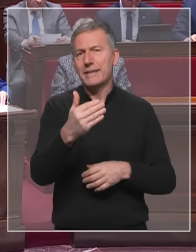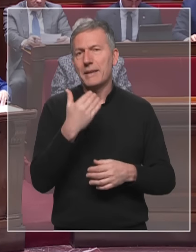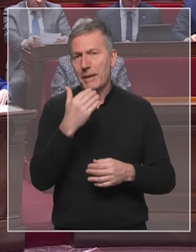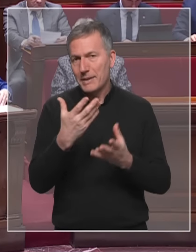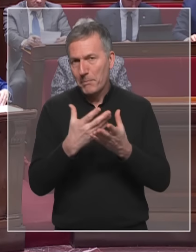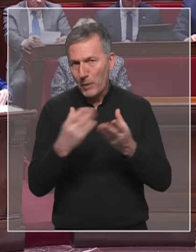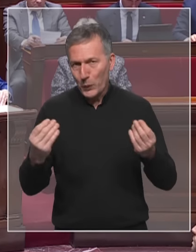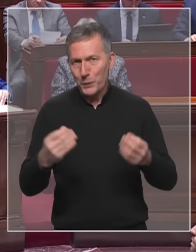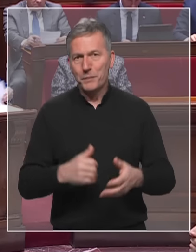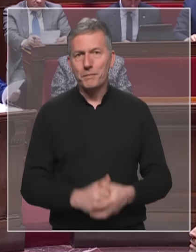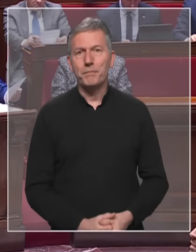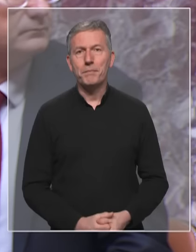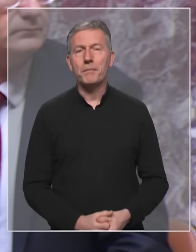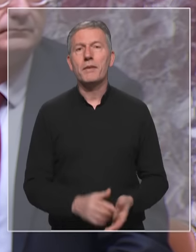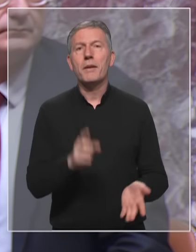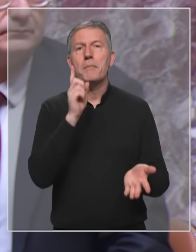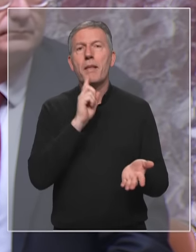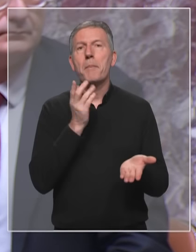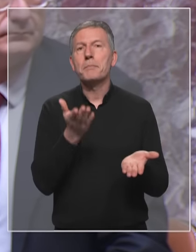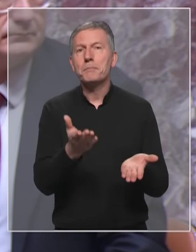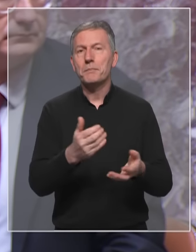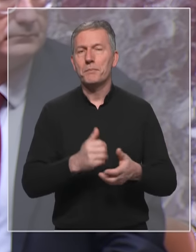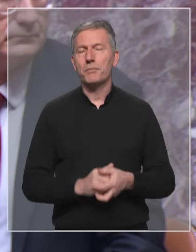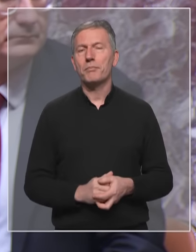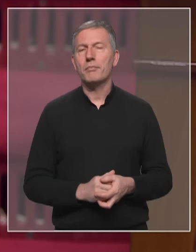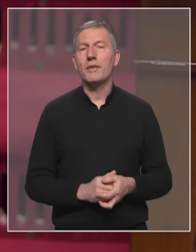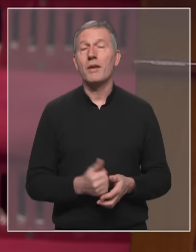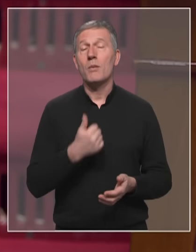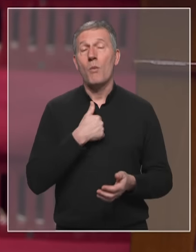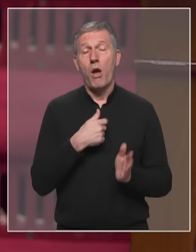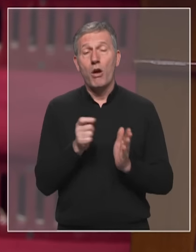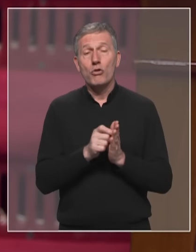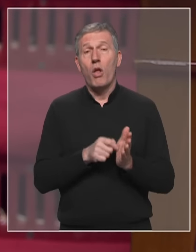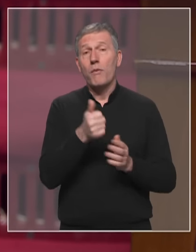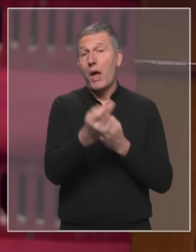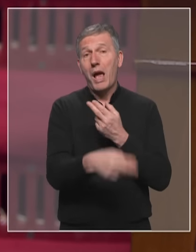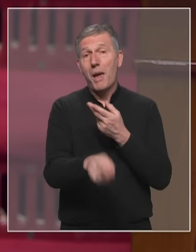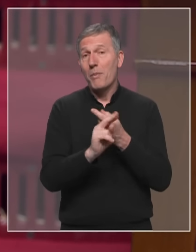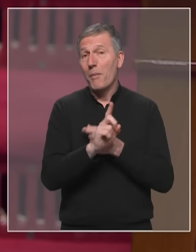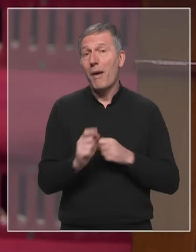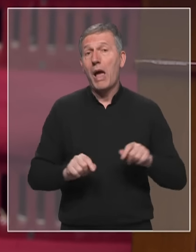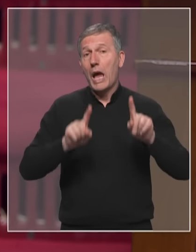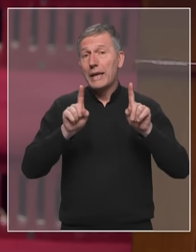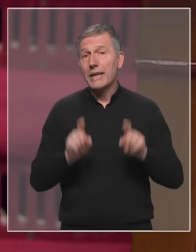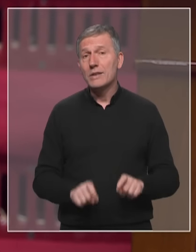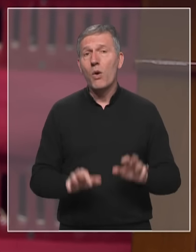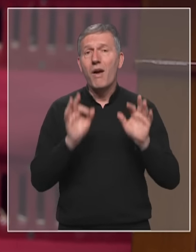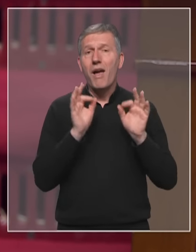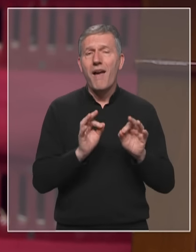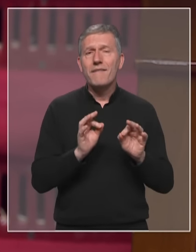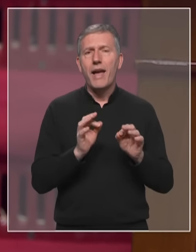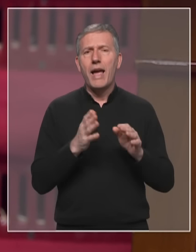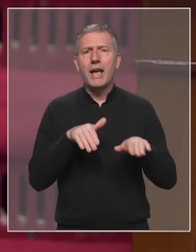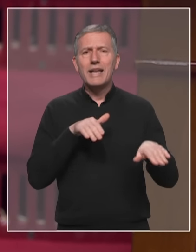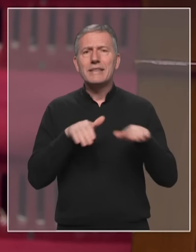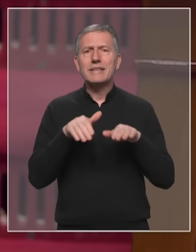le ministre. Madame Cabidi. Monsieur le ministre, je note que vous n'avez pas répondu à l'ensemble des questions, notamment sur les